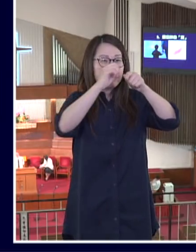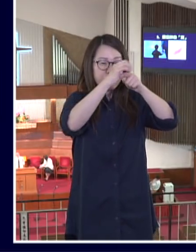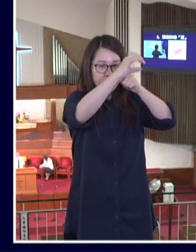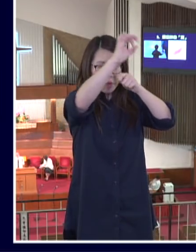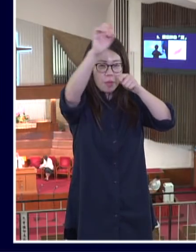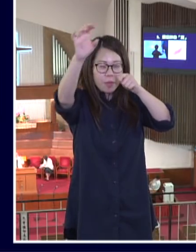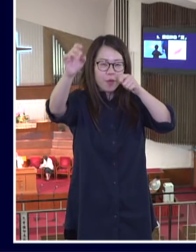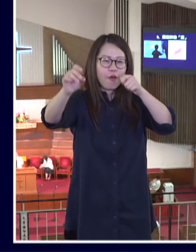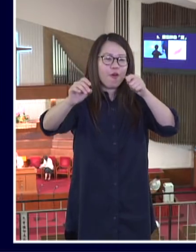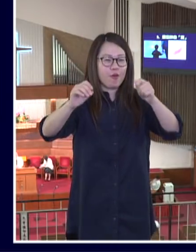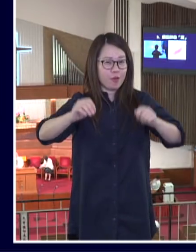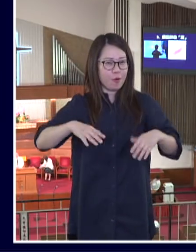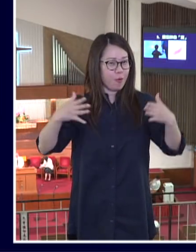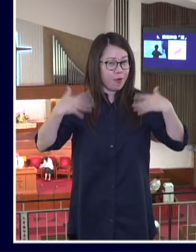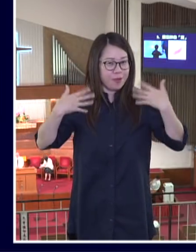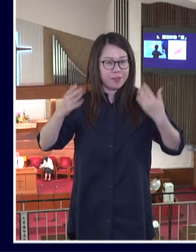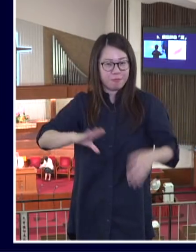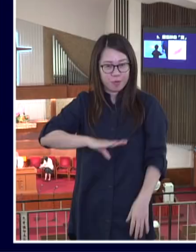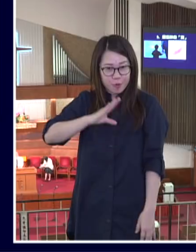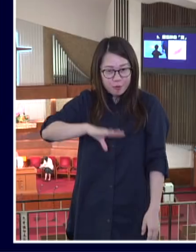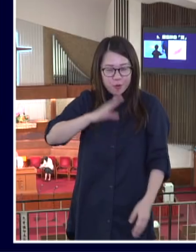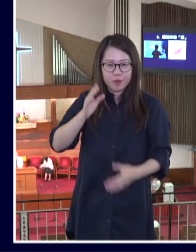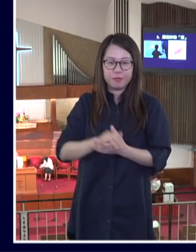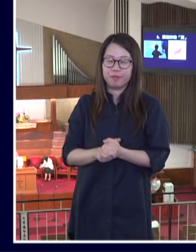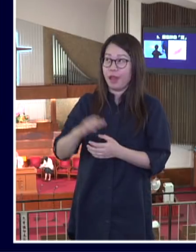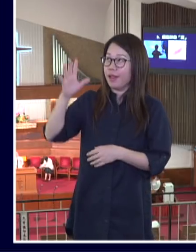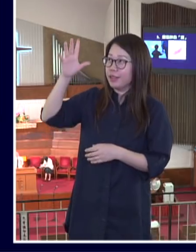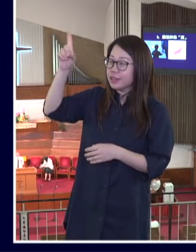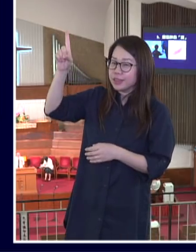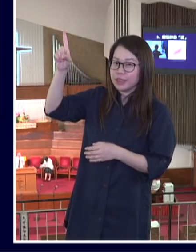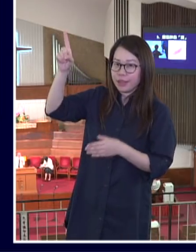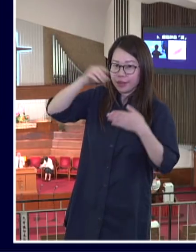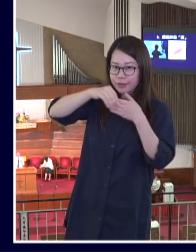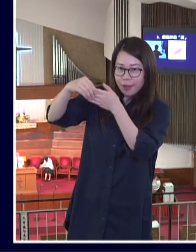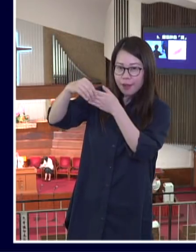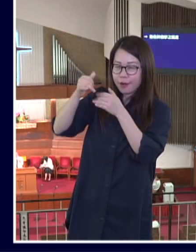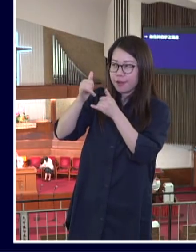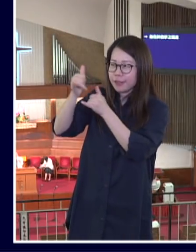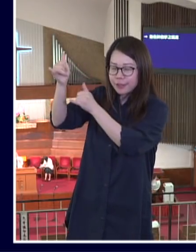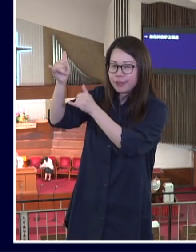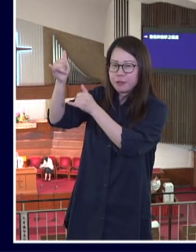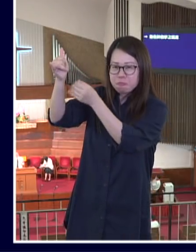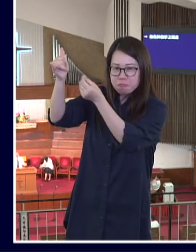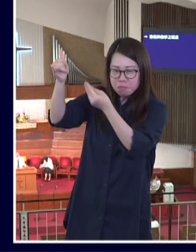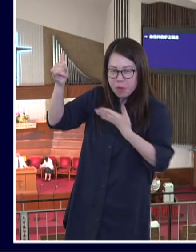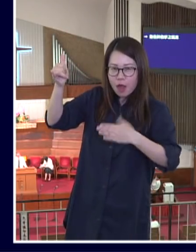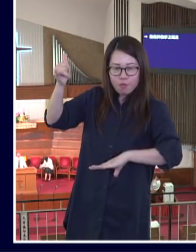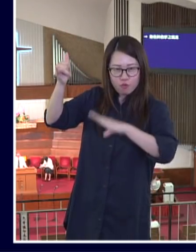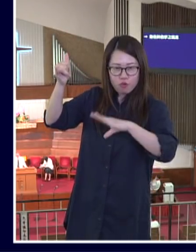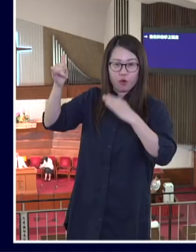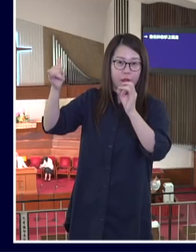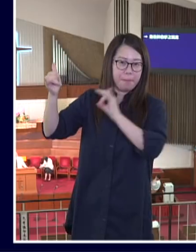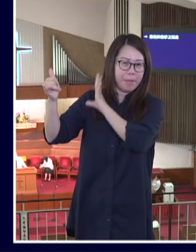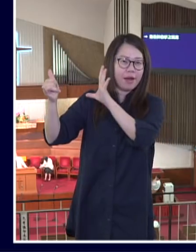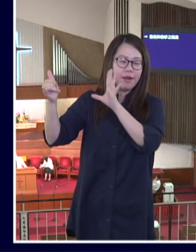神，被神带住我继续去行呢，我就有那份的满，这个呢我叫拖住神的手